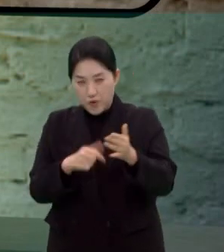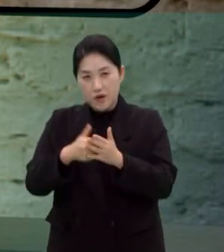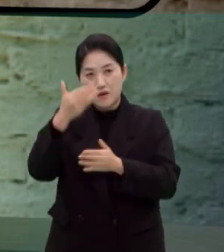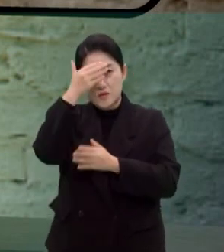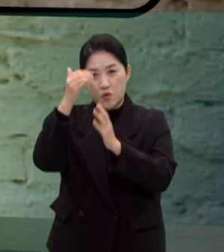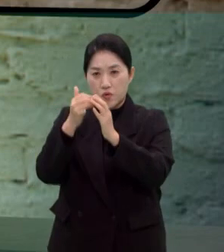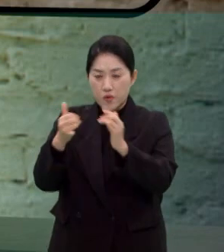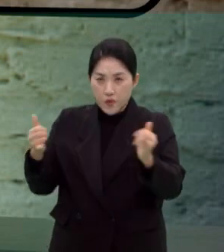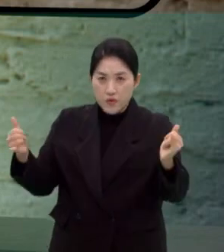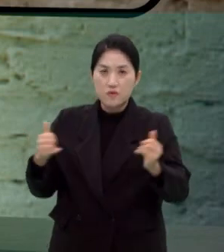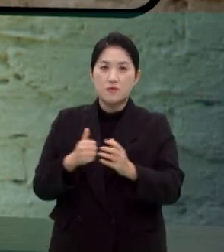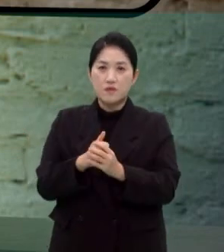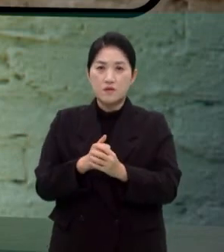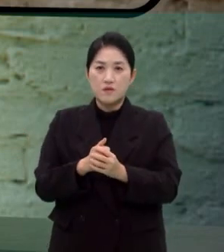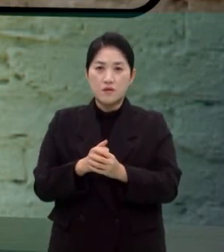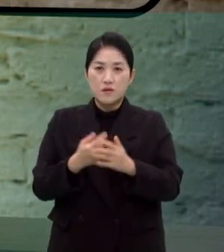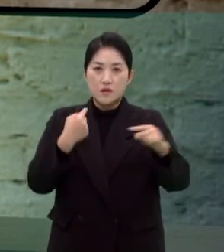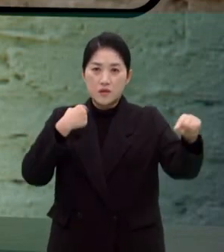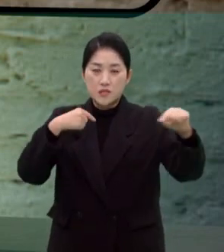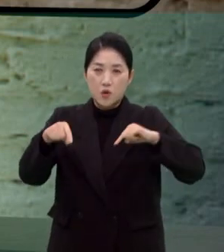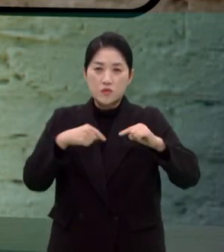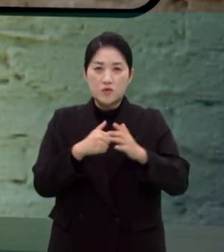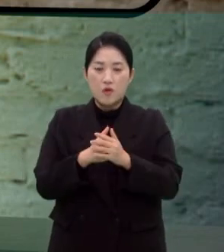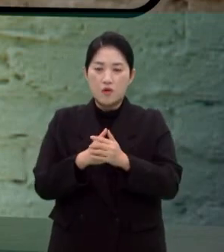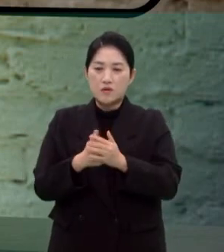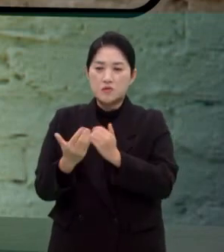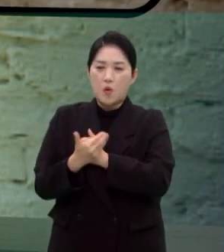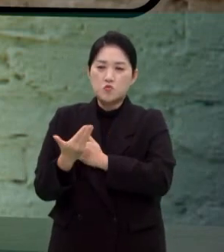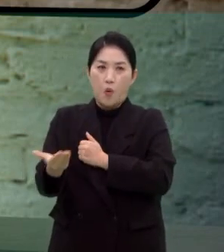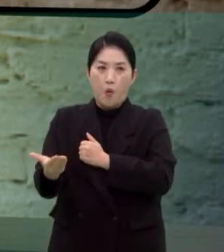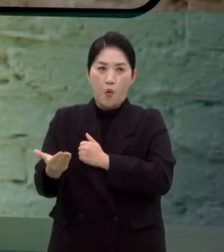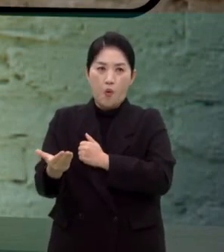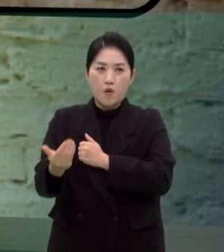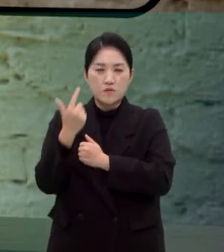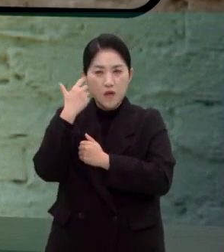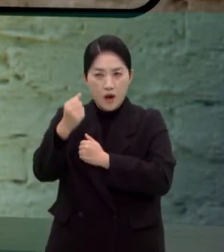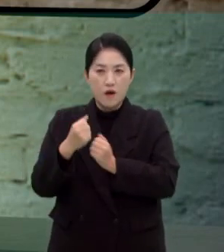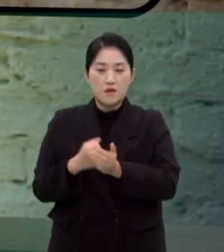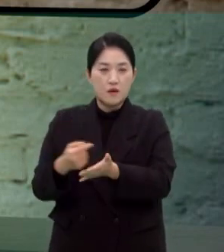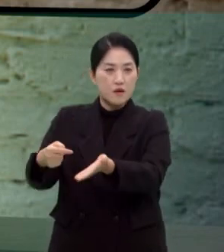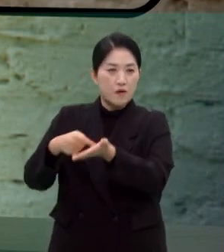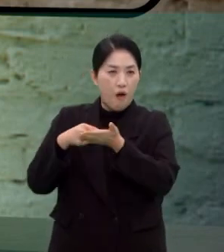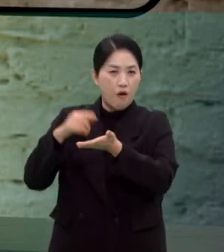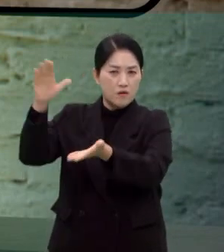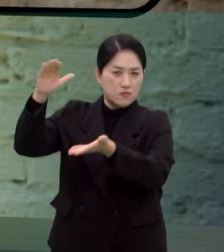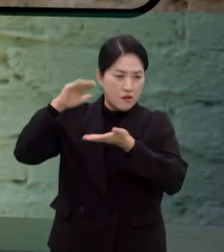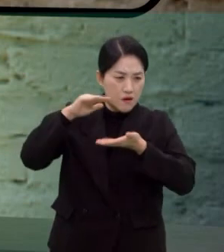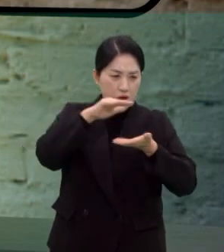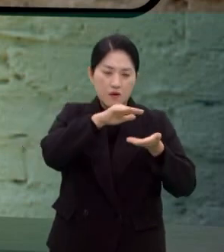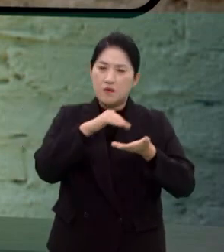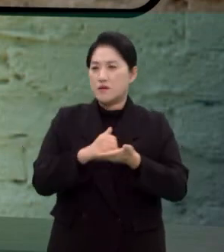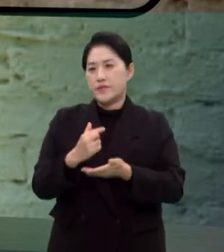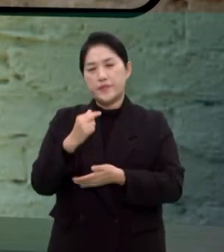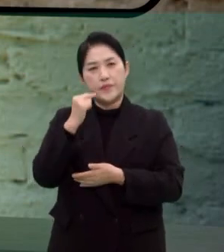청년들은 정책의 수혜 대상이라는 인식 속에 목소리가 충분히 반영되지